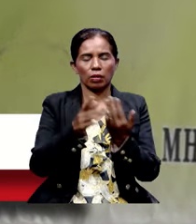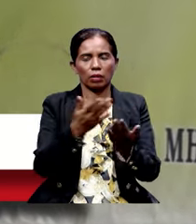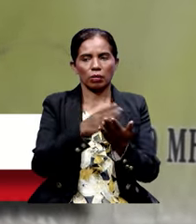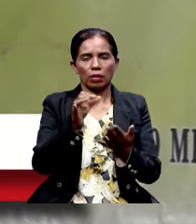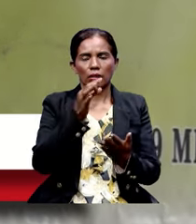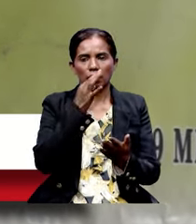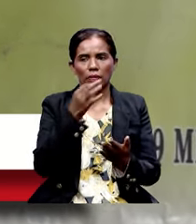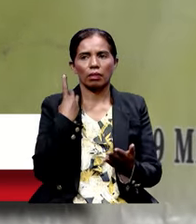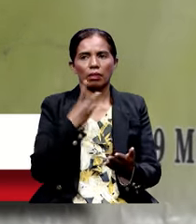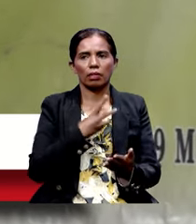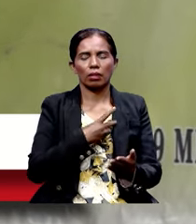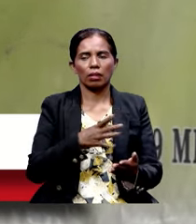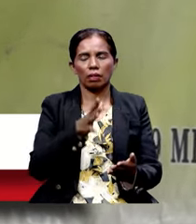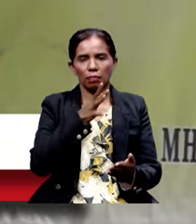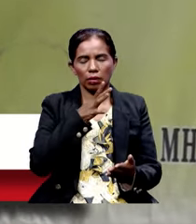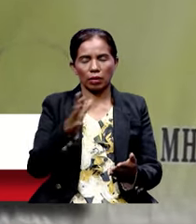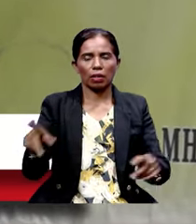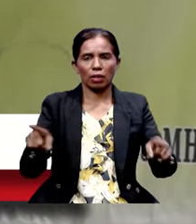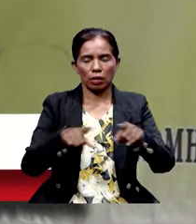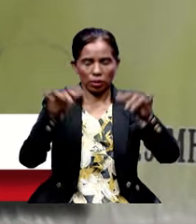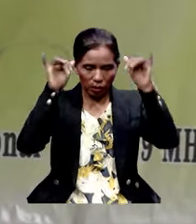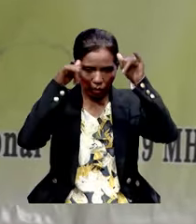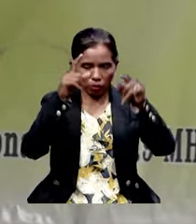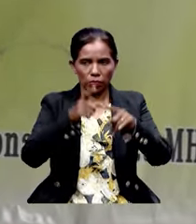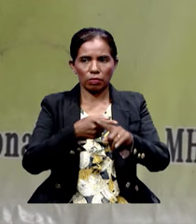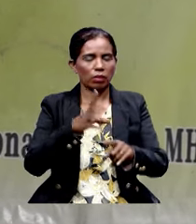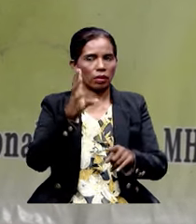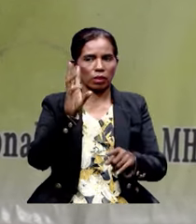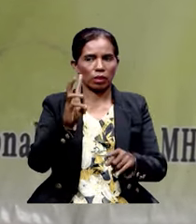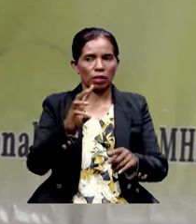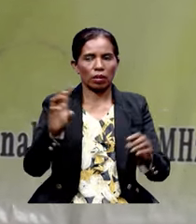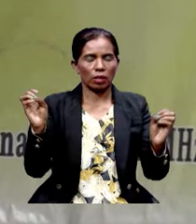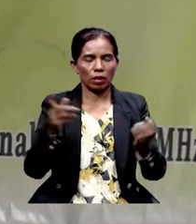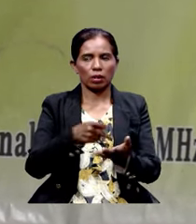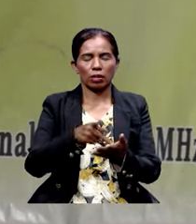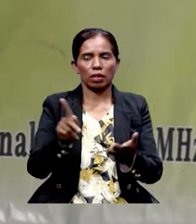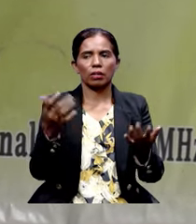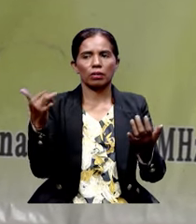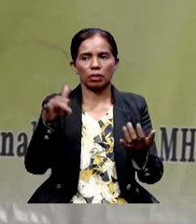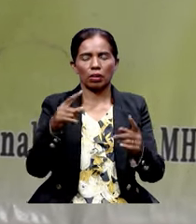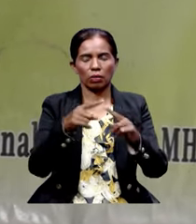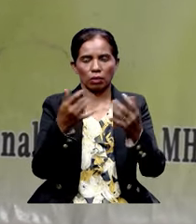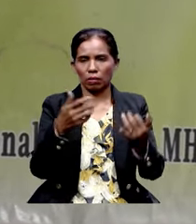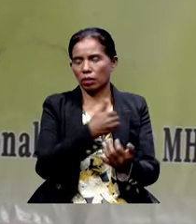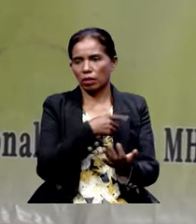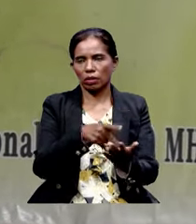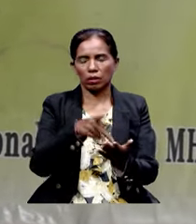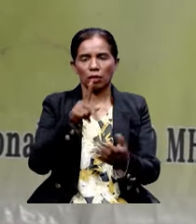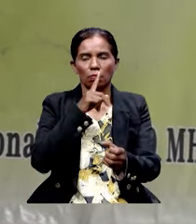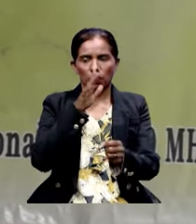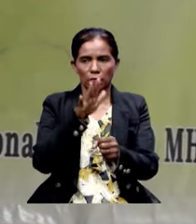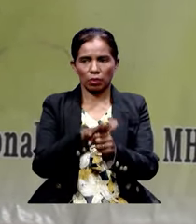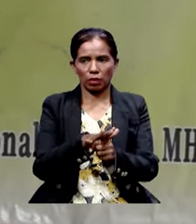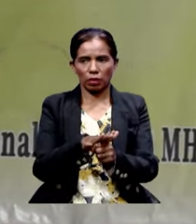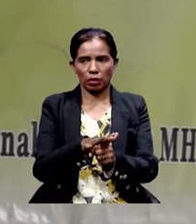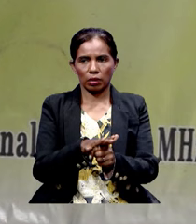kuninian. Iti ne pai sira hane sang karau nain. Pulang nen ona silo sira ne to agora maksidauk silo. Promesa ba iti